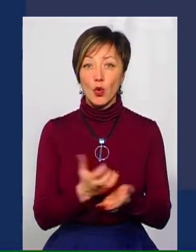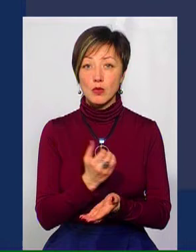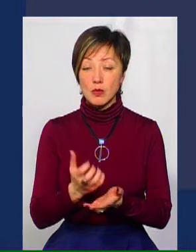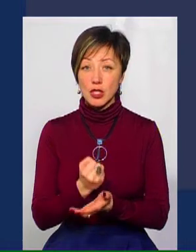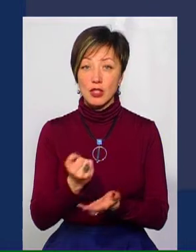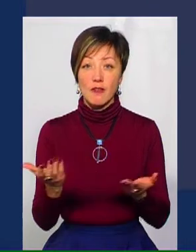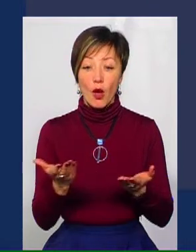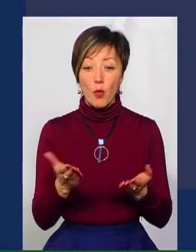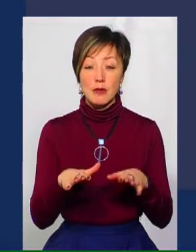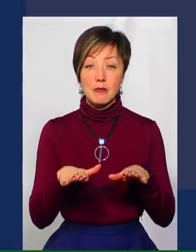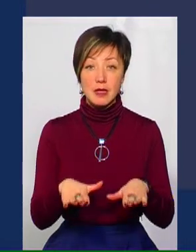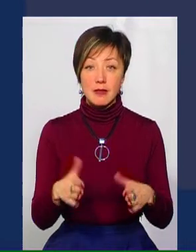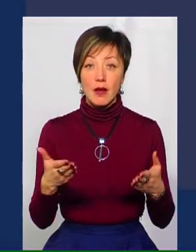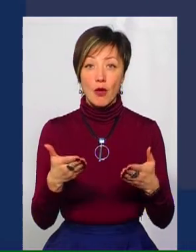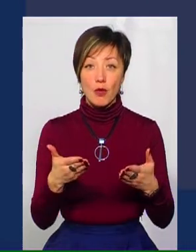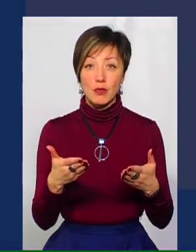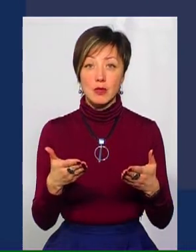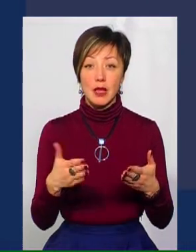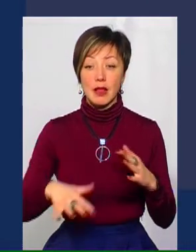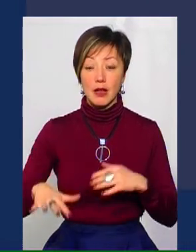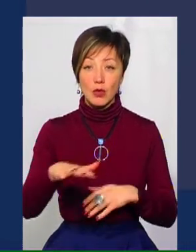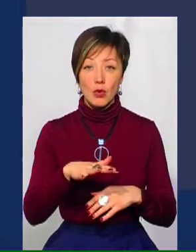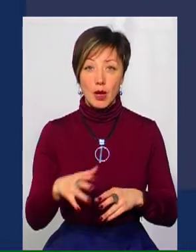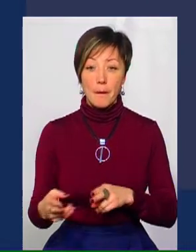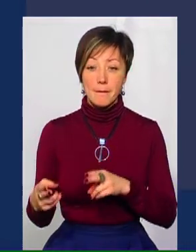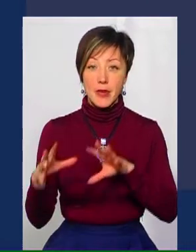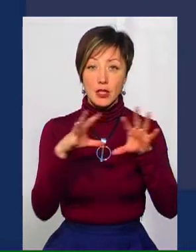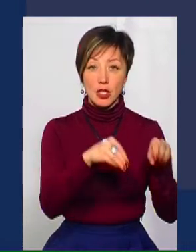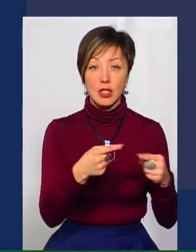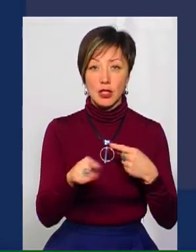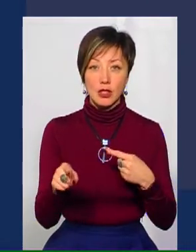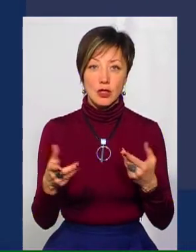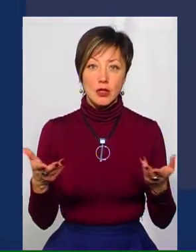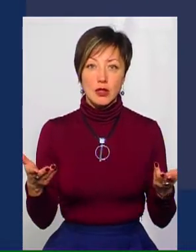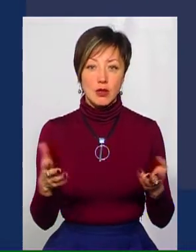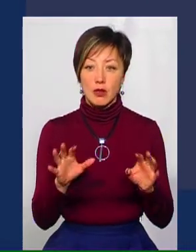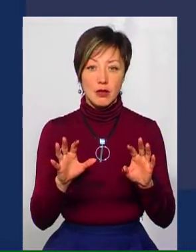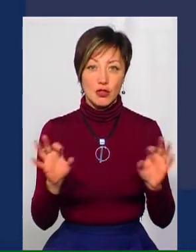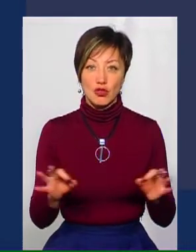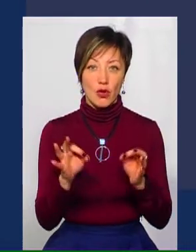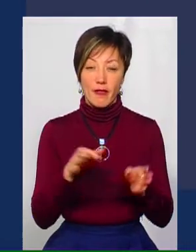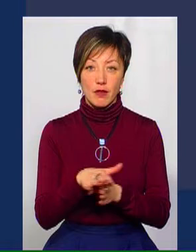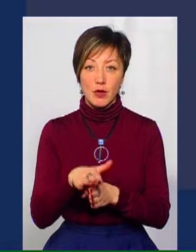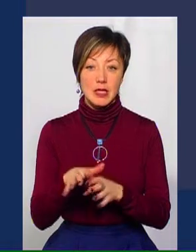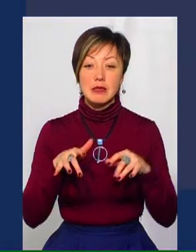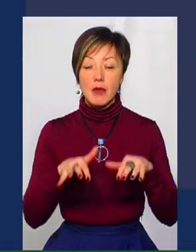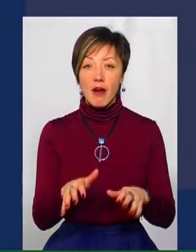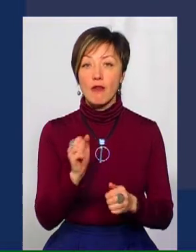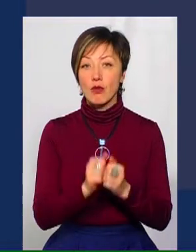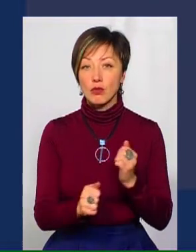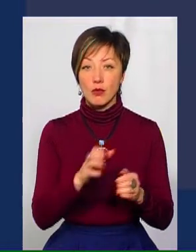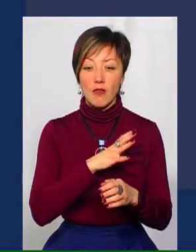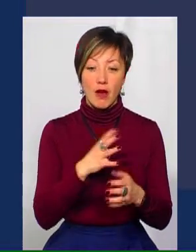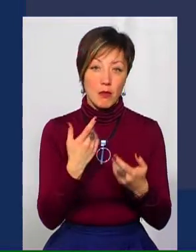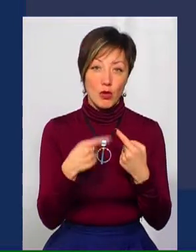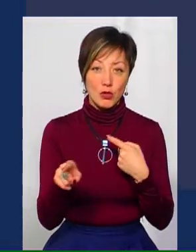в якомусь місці, в якомусь там, на якій території, переїжджають на іншу, і раптом нічого в них не відбувається. Тому це справа кожного буває, це і